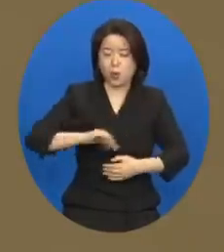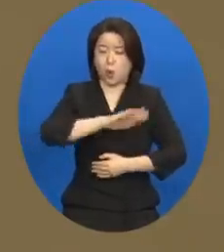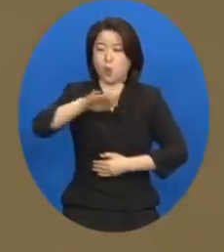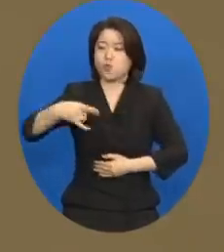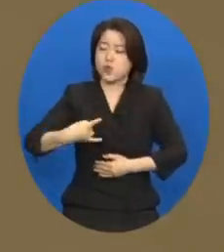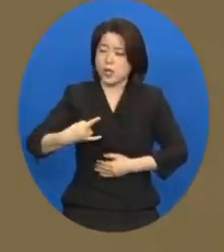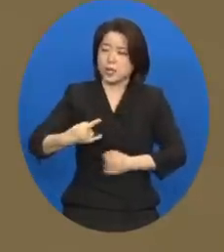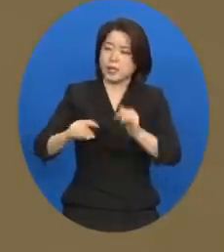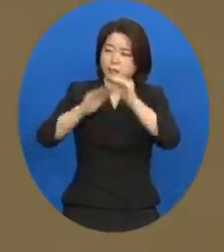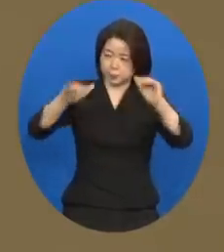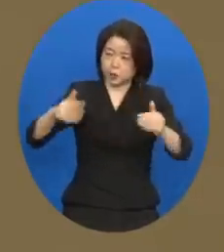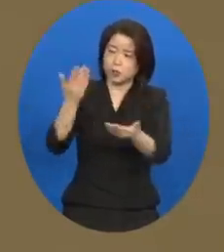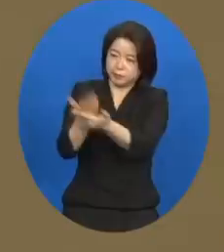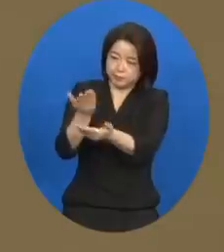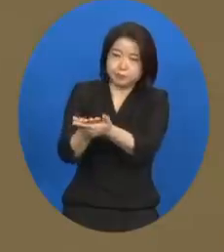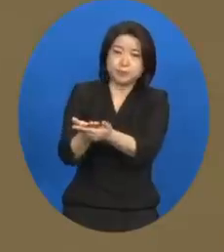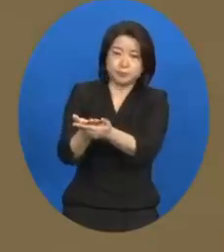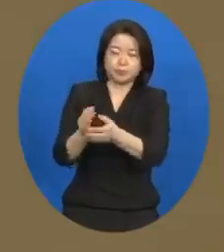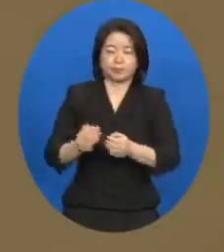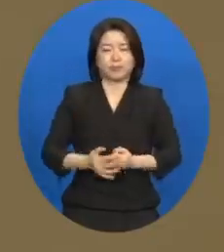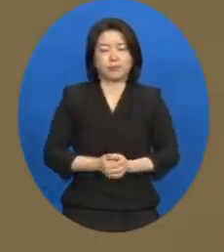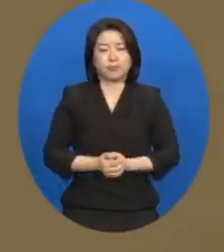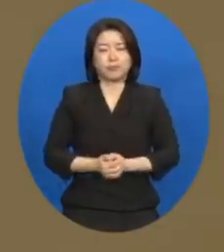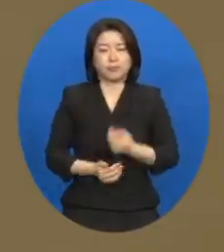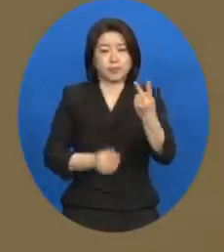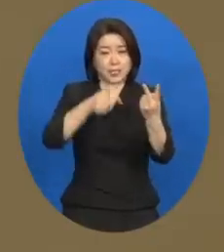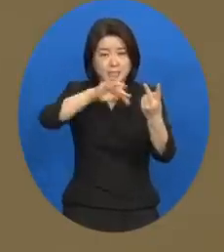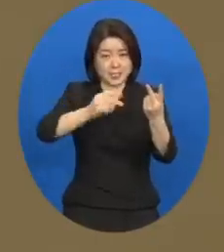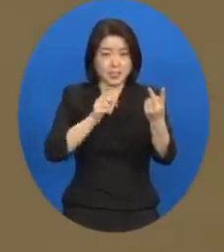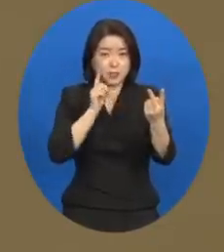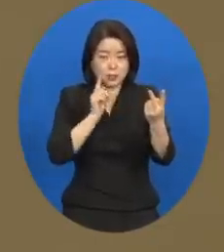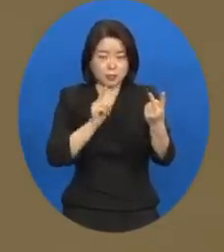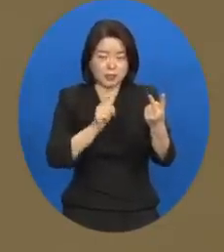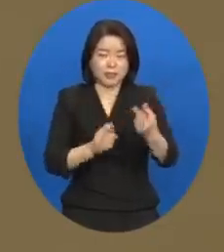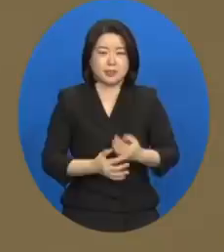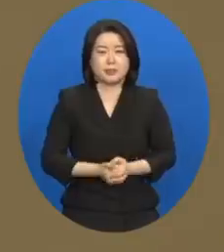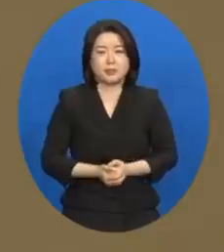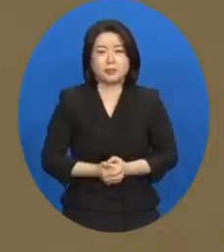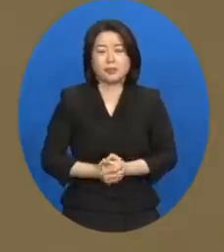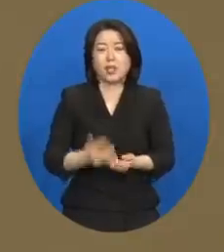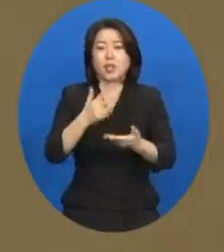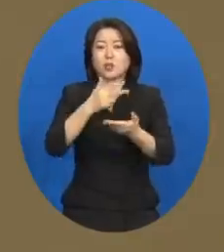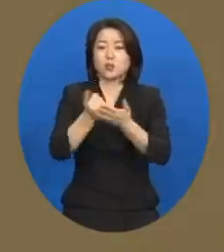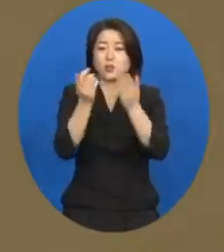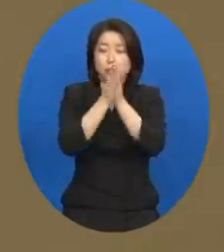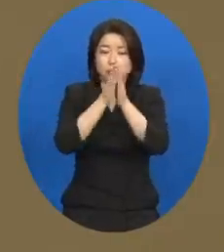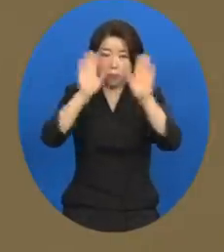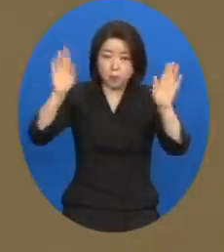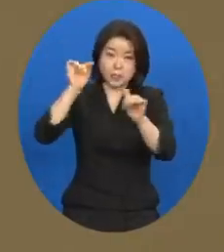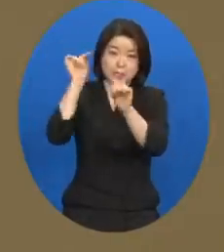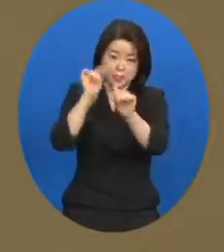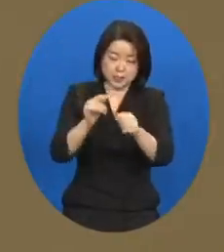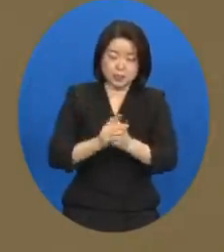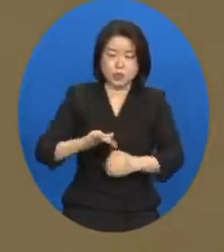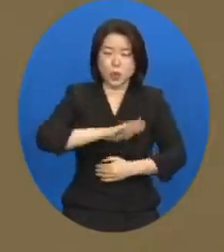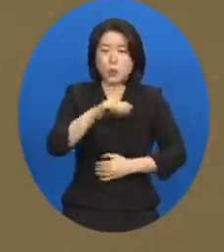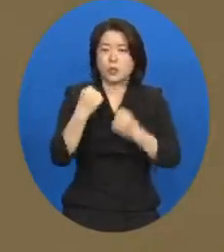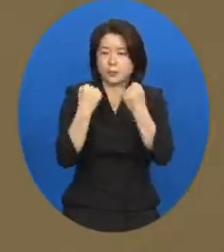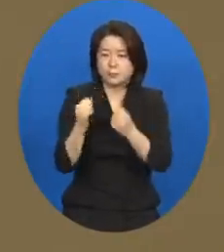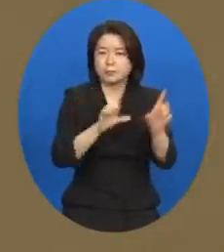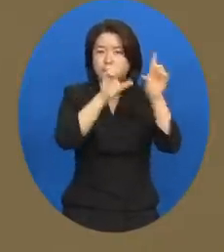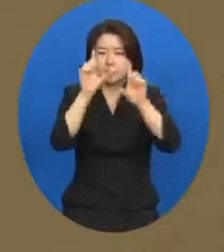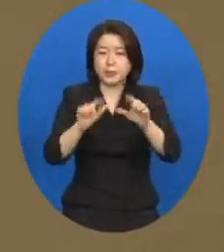주십시오. 2절 말씀을 한번 보겠습니다. 주님께서 모세를 지켜서 우리가 거주할